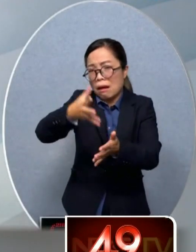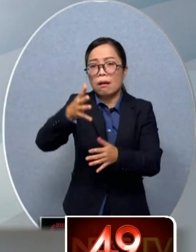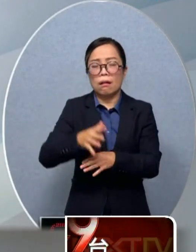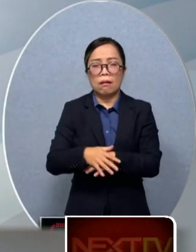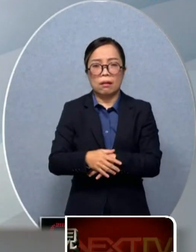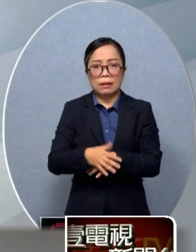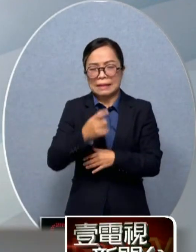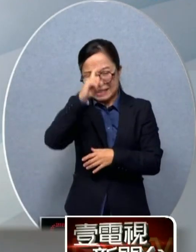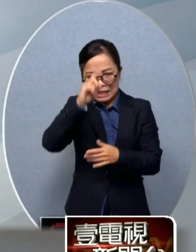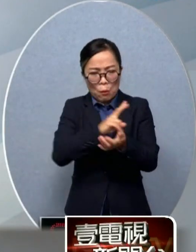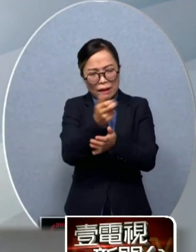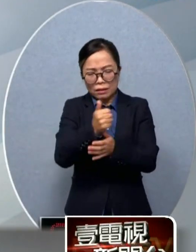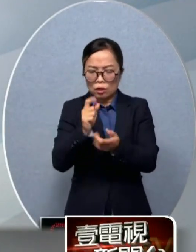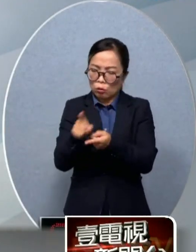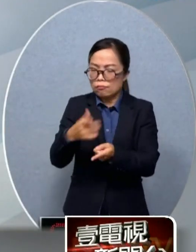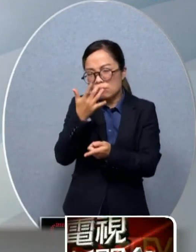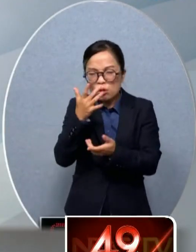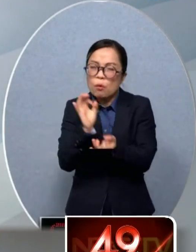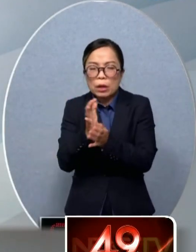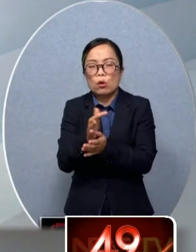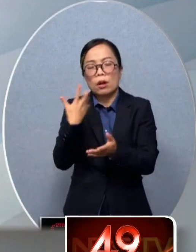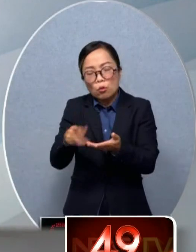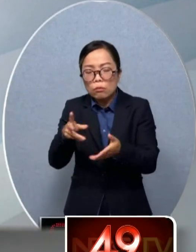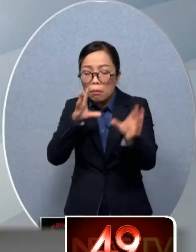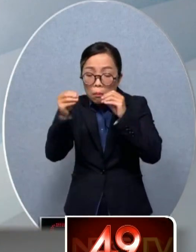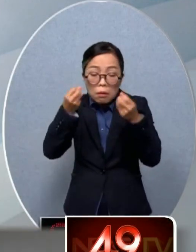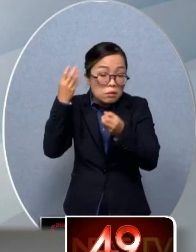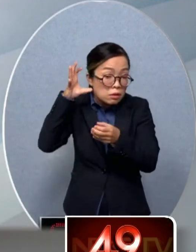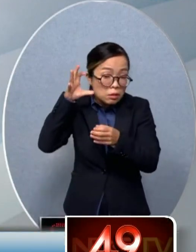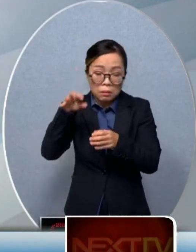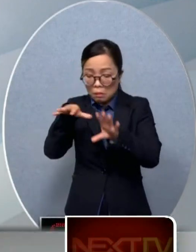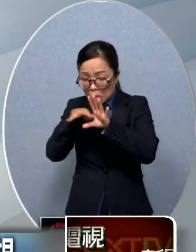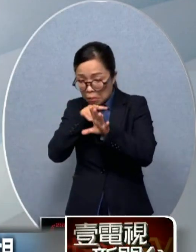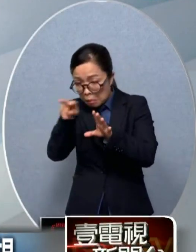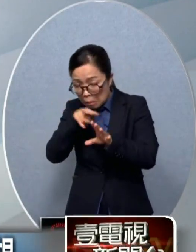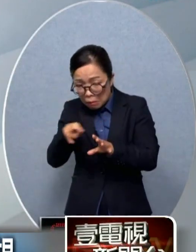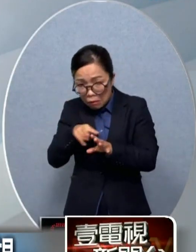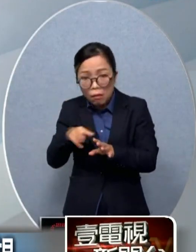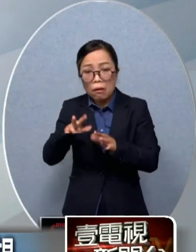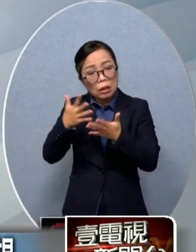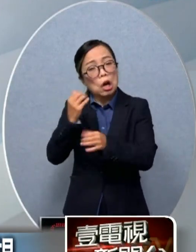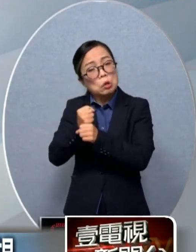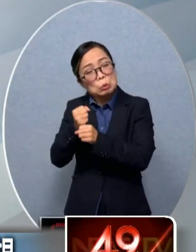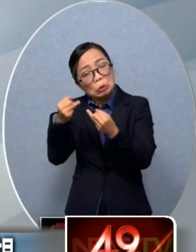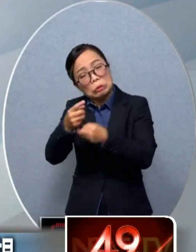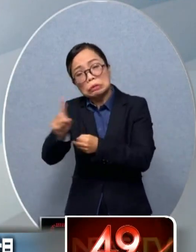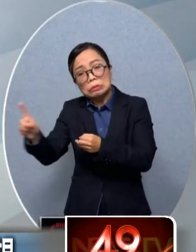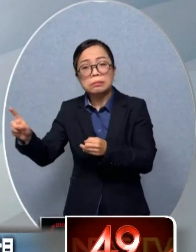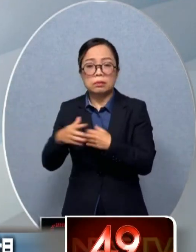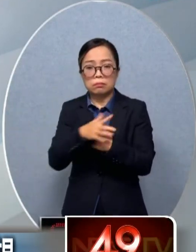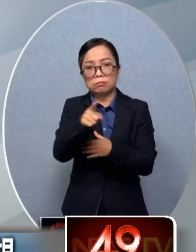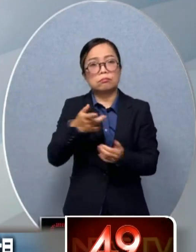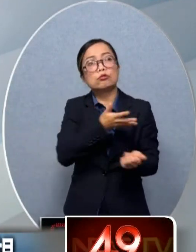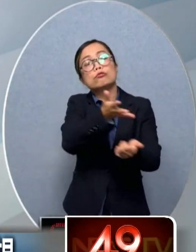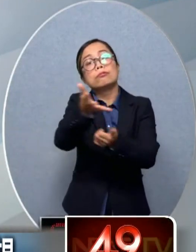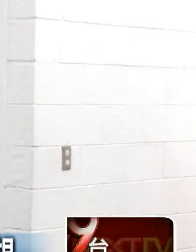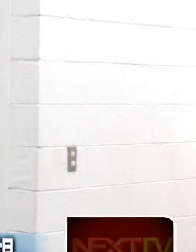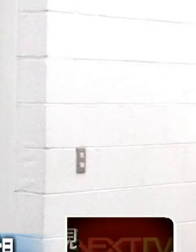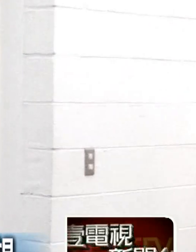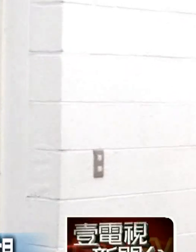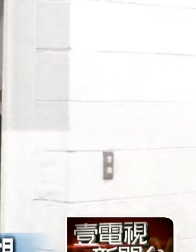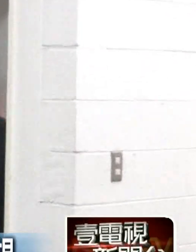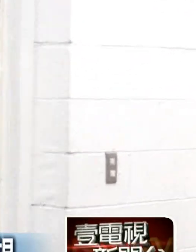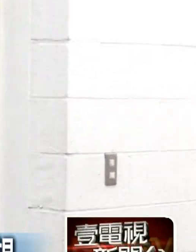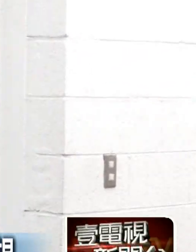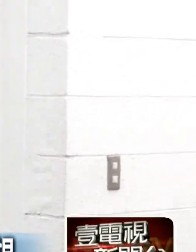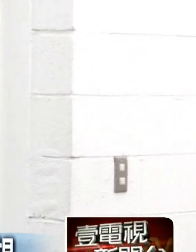先生不了解没关系啦，就多看看。 反向林佳龙对新北不够熟，侯友宜这番话说的酸溜溜，不止政见会上两人打